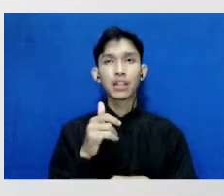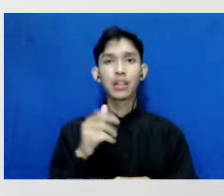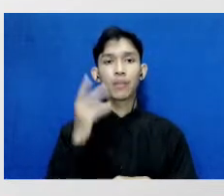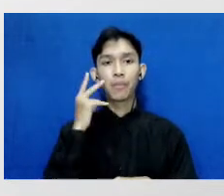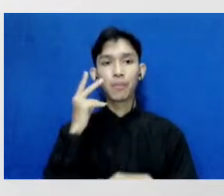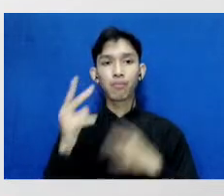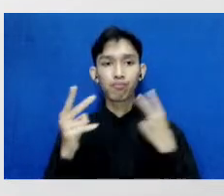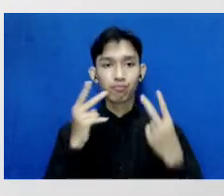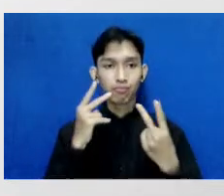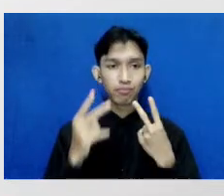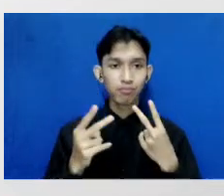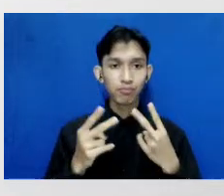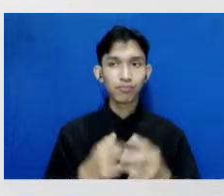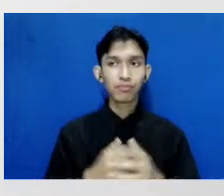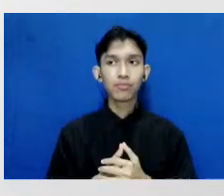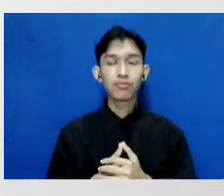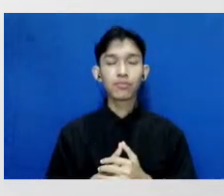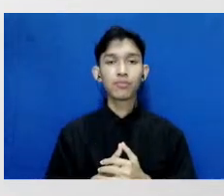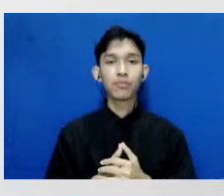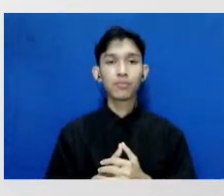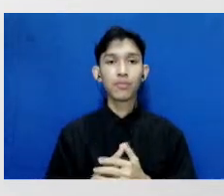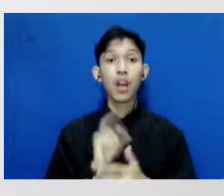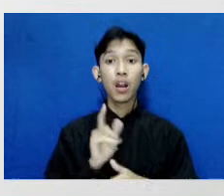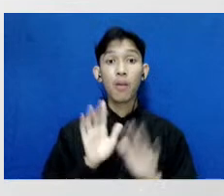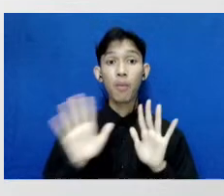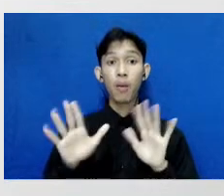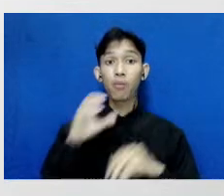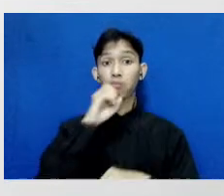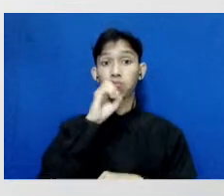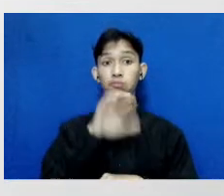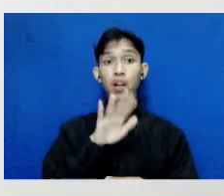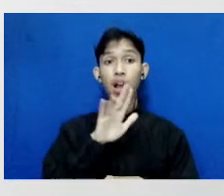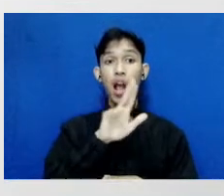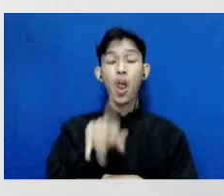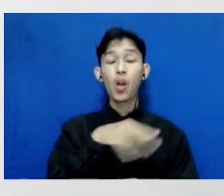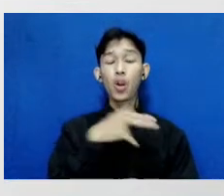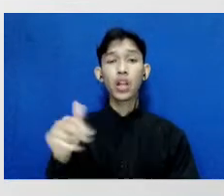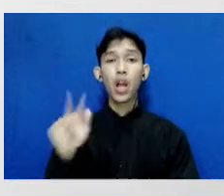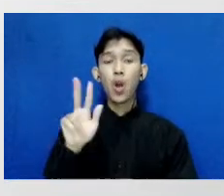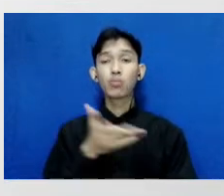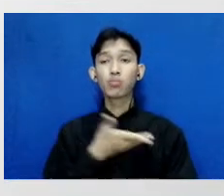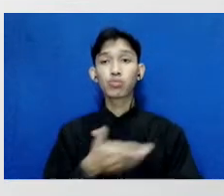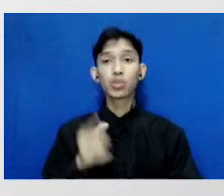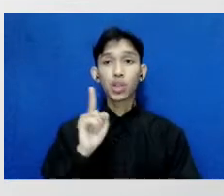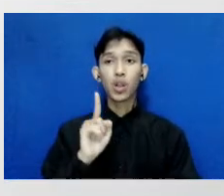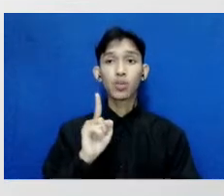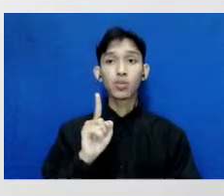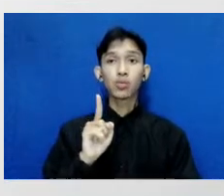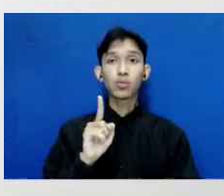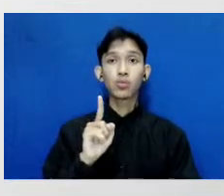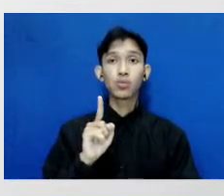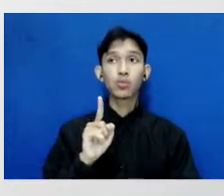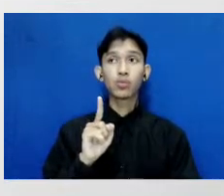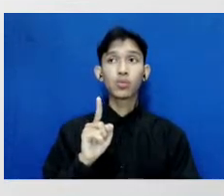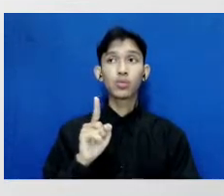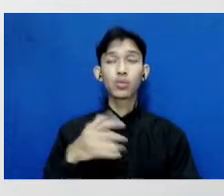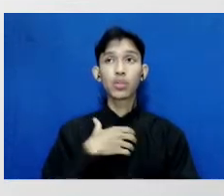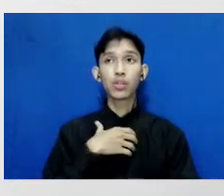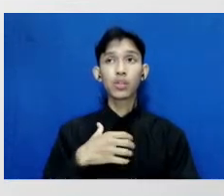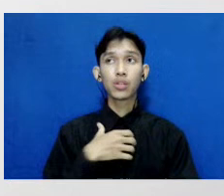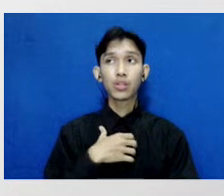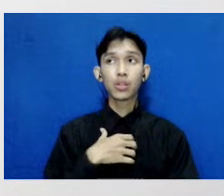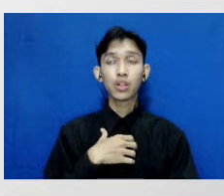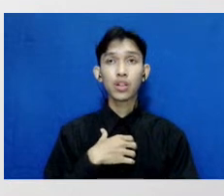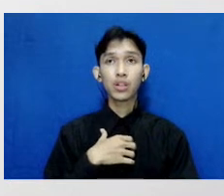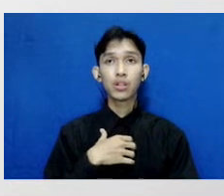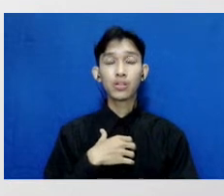pengawasan. Banyak pihak yang mengatakan bahwa harusnya Indonesia memiliki satu independent authority yang